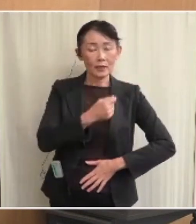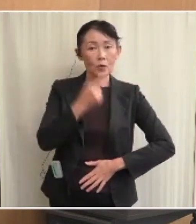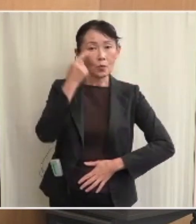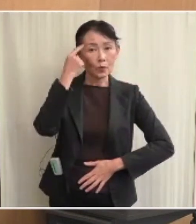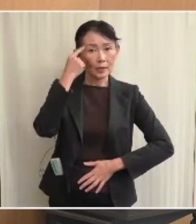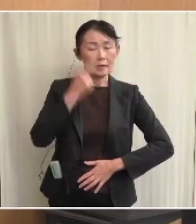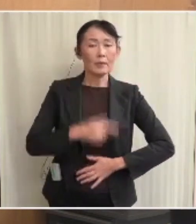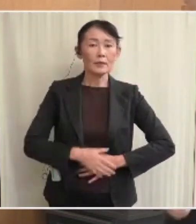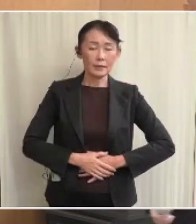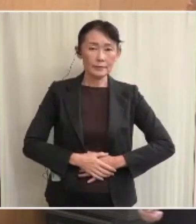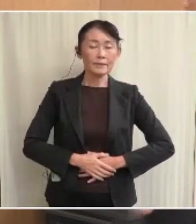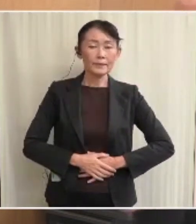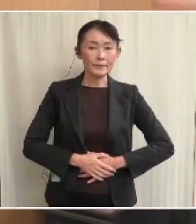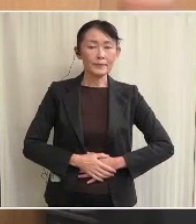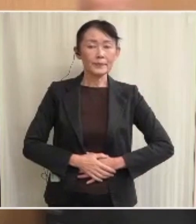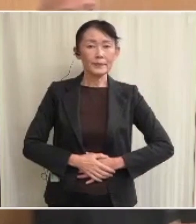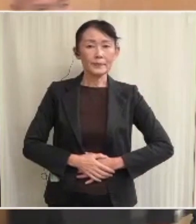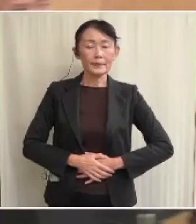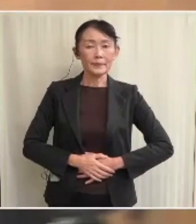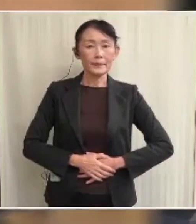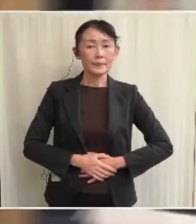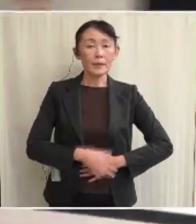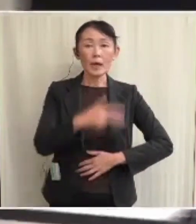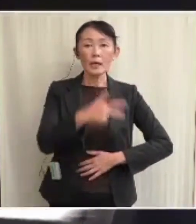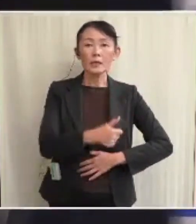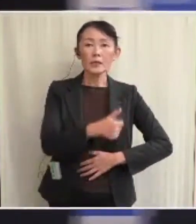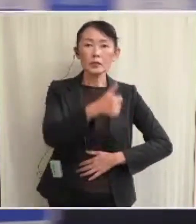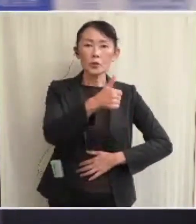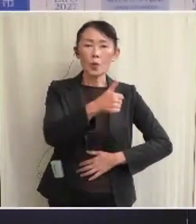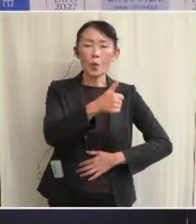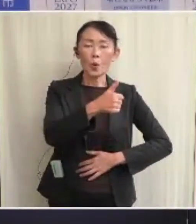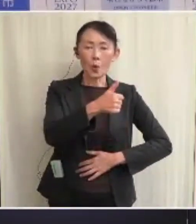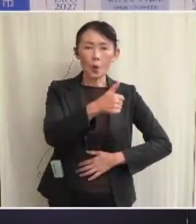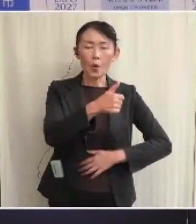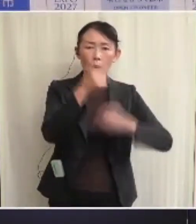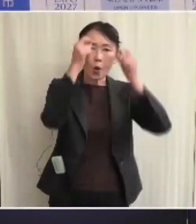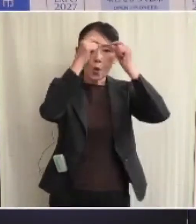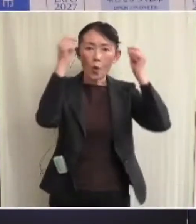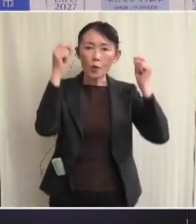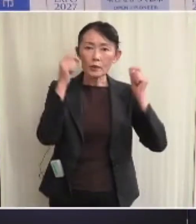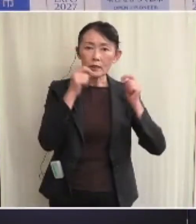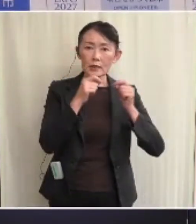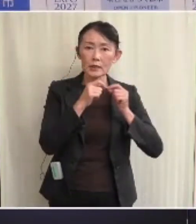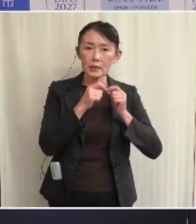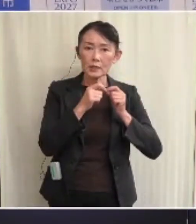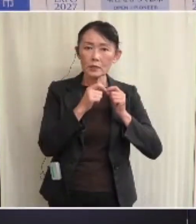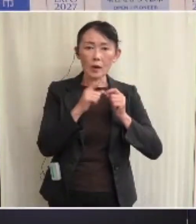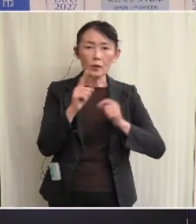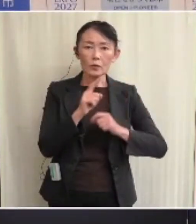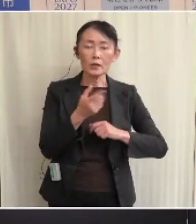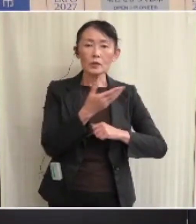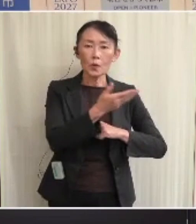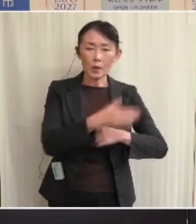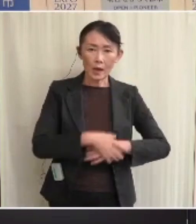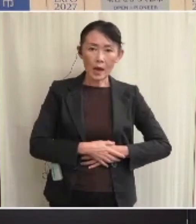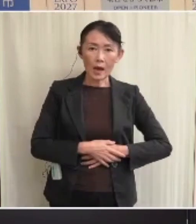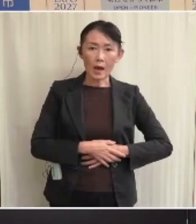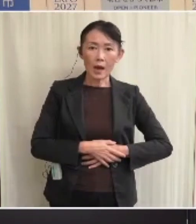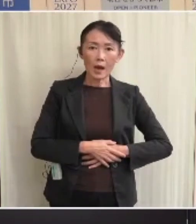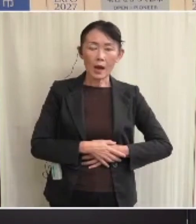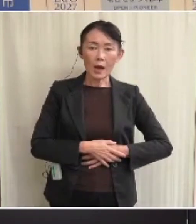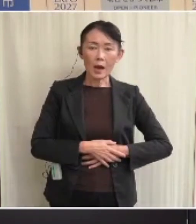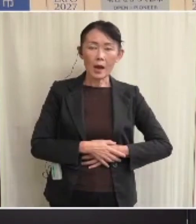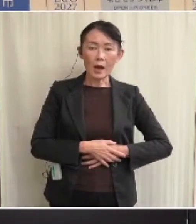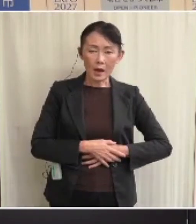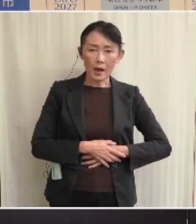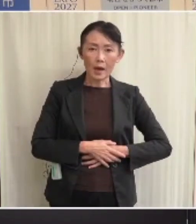。 ありがとうございます。市長個人としてはその、まあ、一定程度利害関係が今